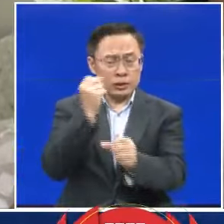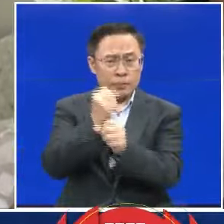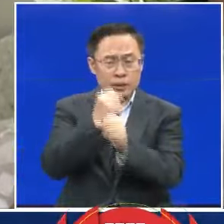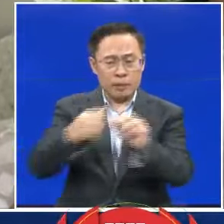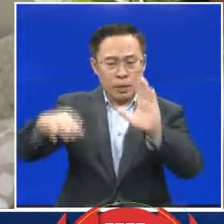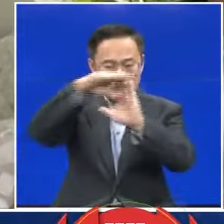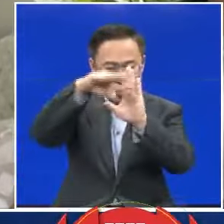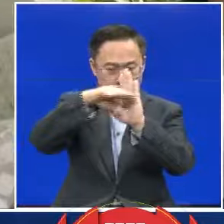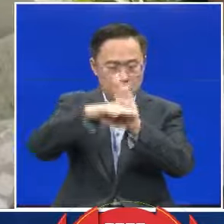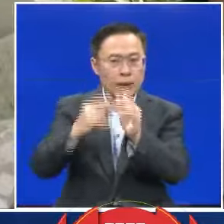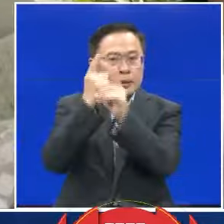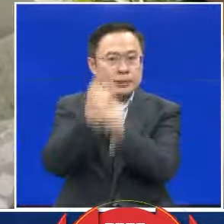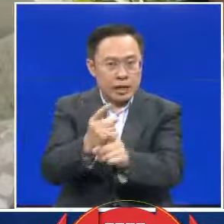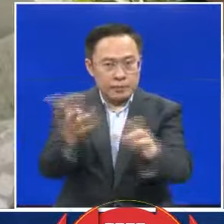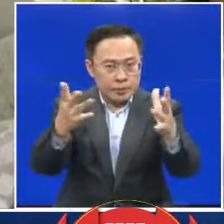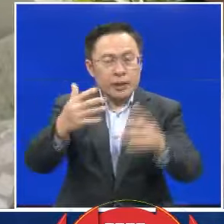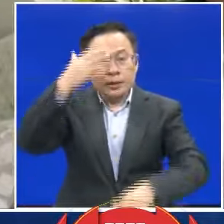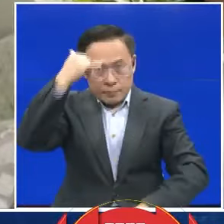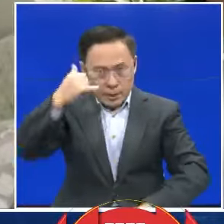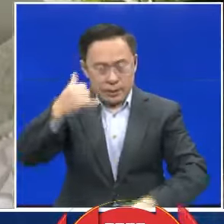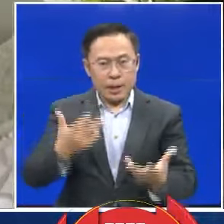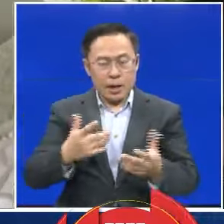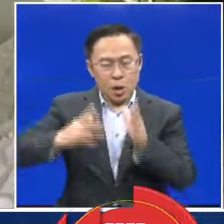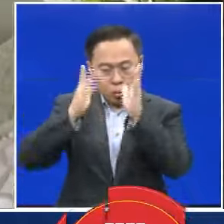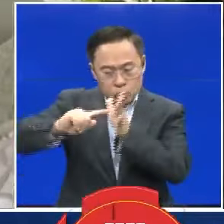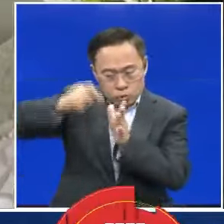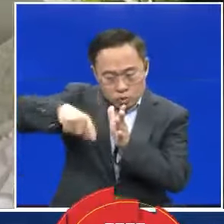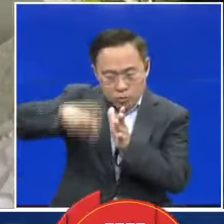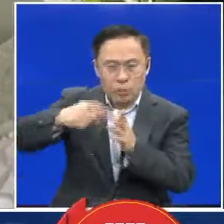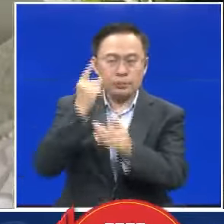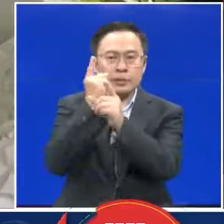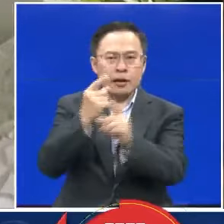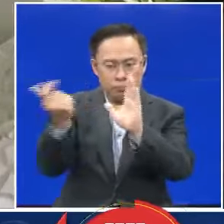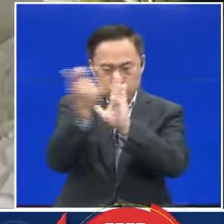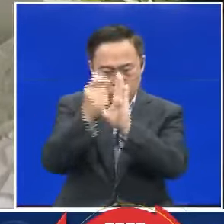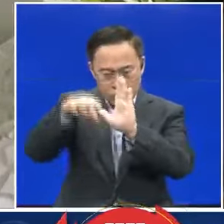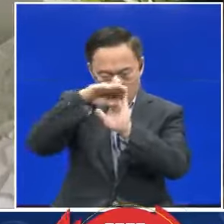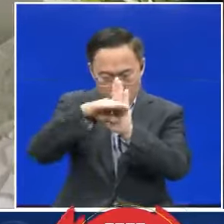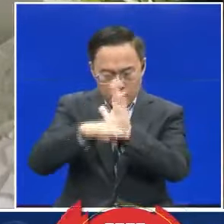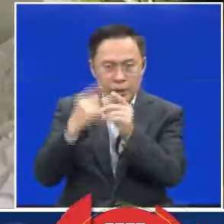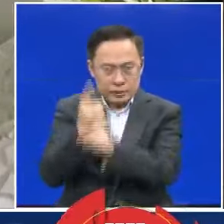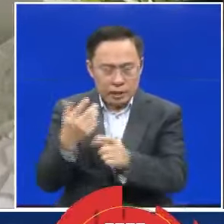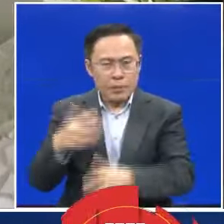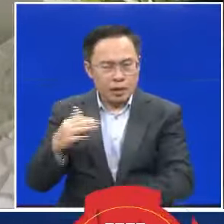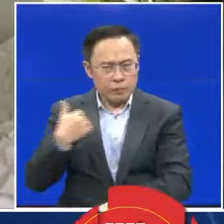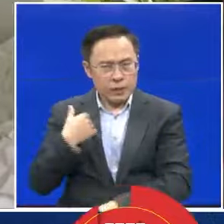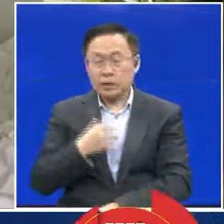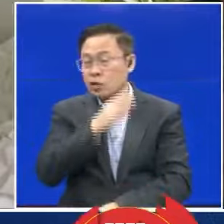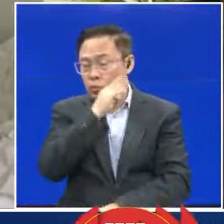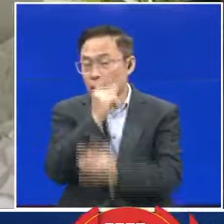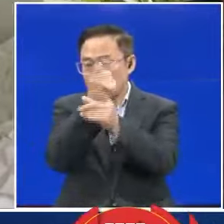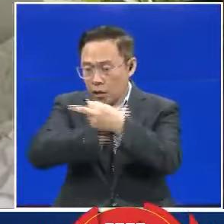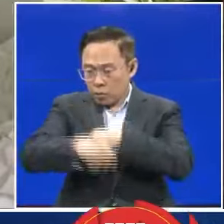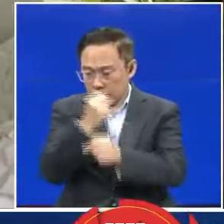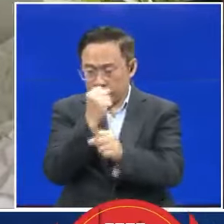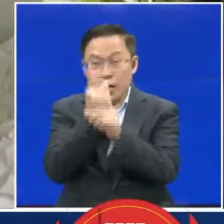อนนะฮะส่วนแนวทางการแก้ไขนะครับและการป้องกันก็ต้องมุ่งไปที่ระบ บมากกว่าตัวคนซึ่งปัญหาอย่างหนึ่งของกองทัพเ